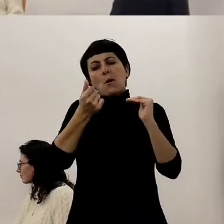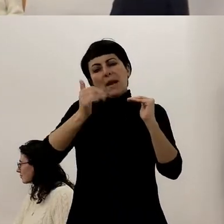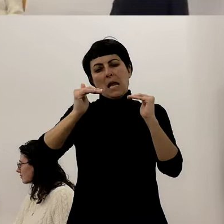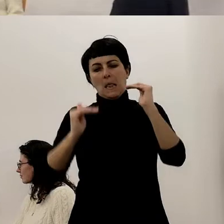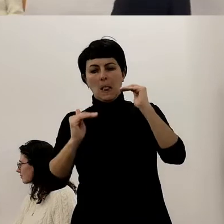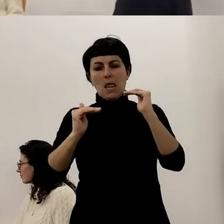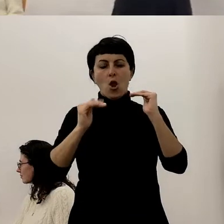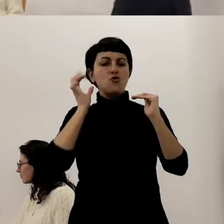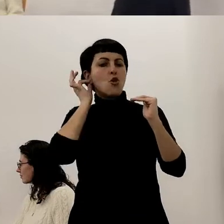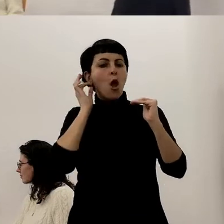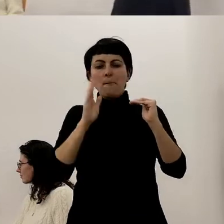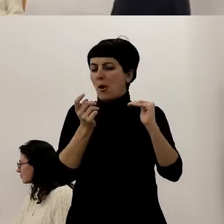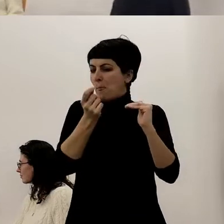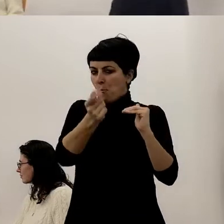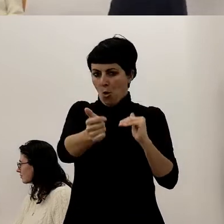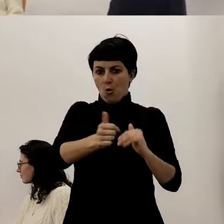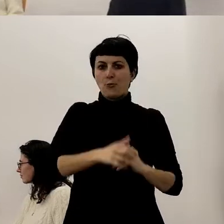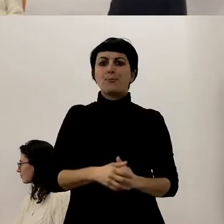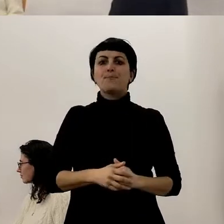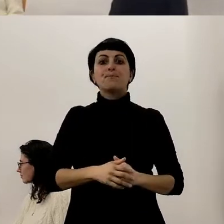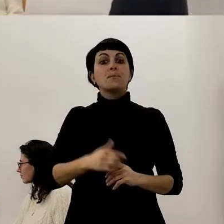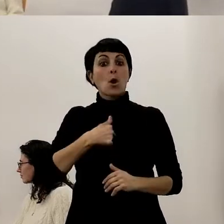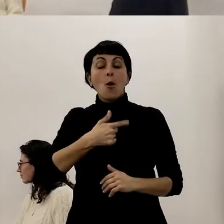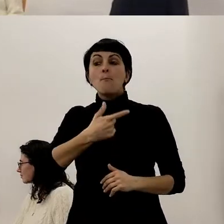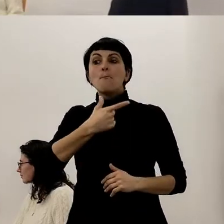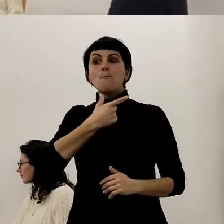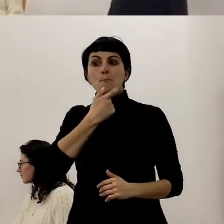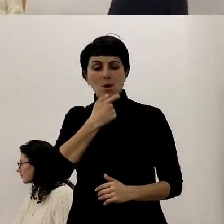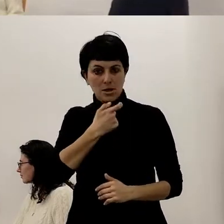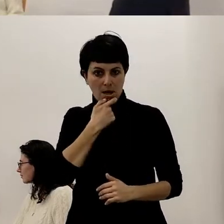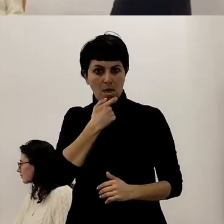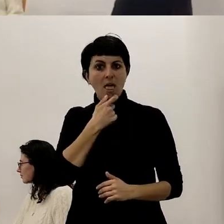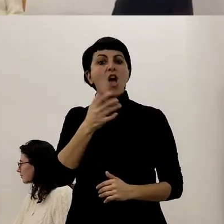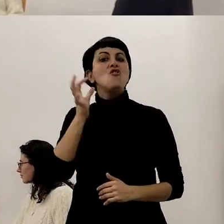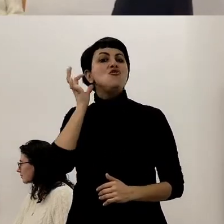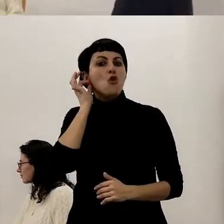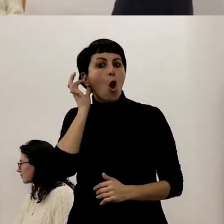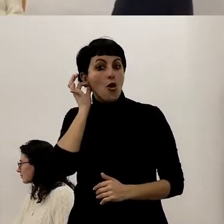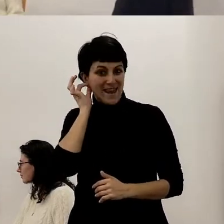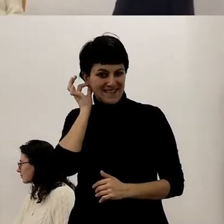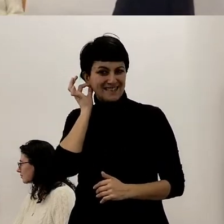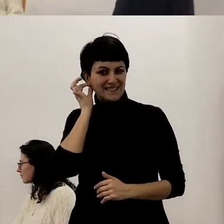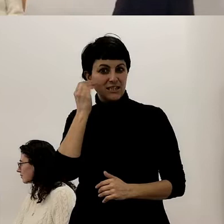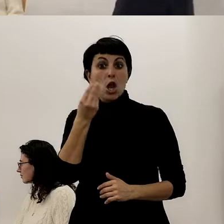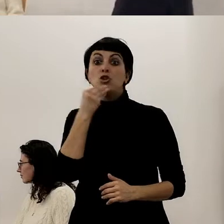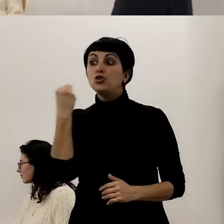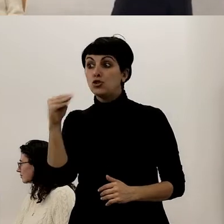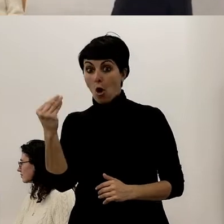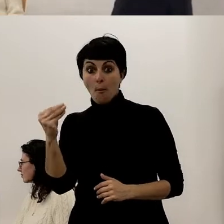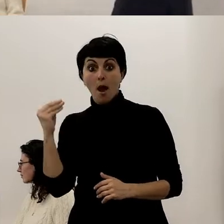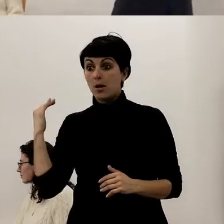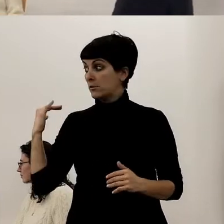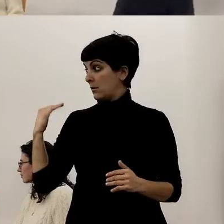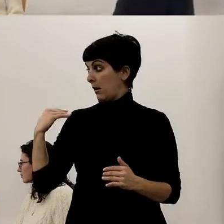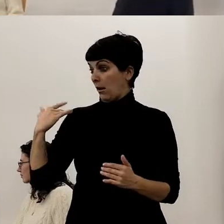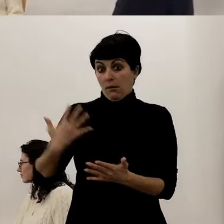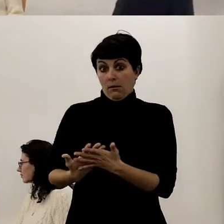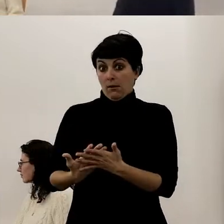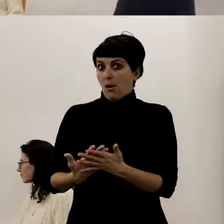noies. I m'agrada molt dir noies, perquè hem fet una entrada de noies joves